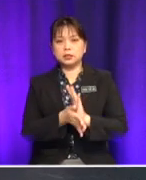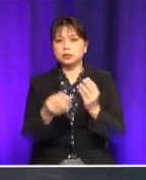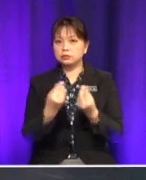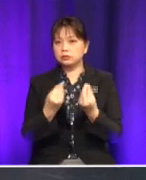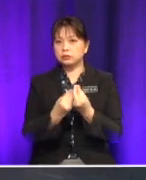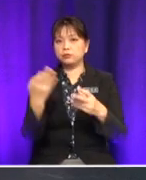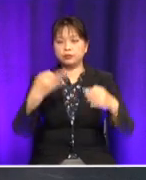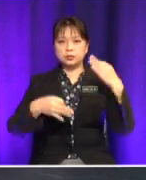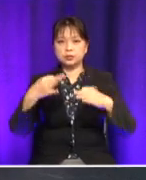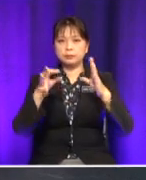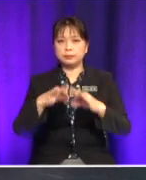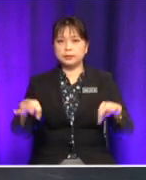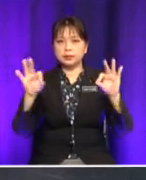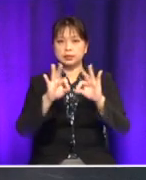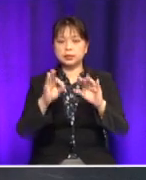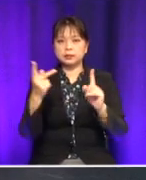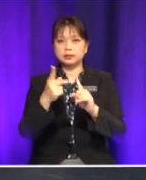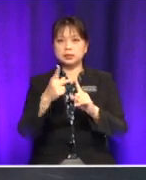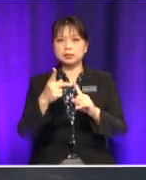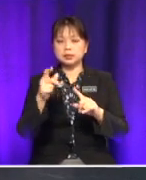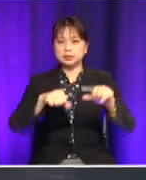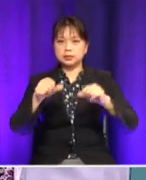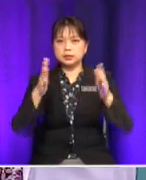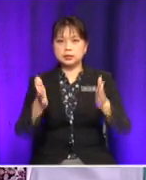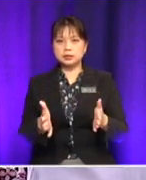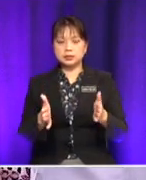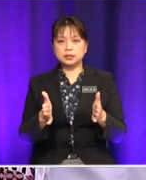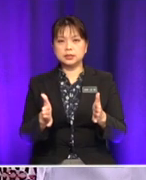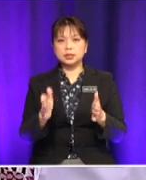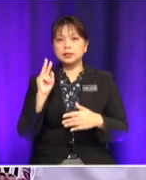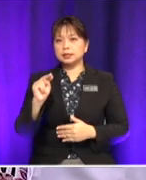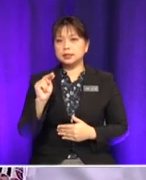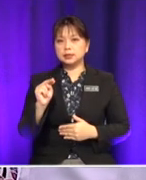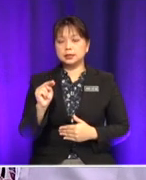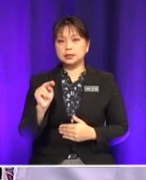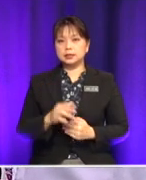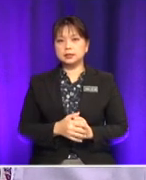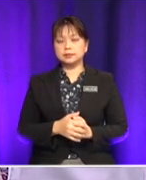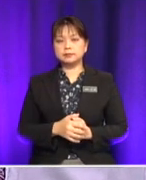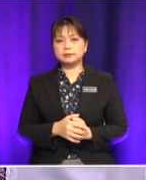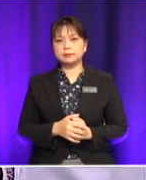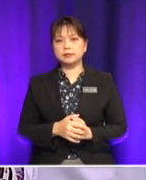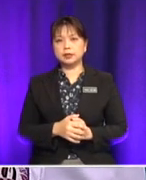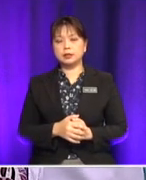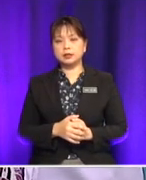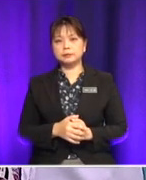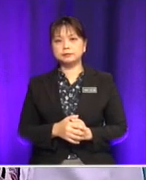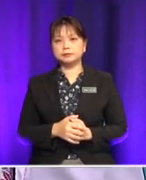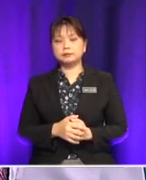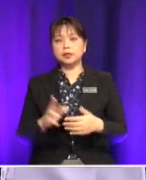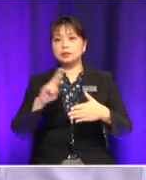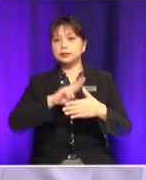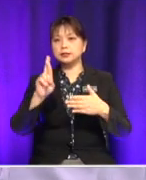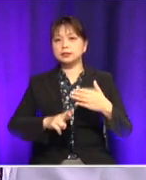kepada para santis Coba nanti keputusan eksperimen keputusan kajian akan di gunakan